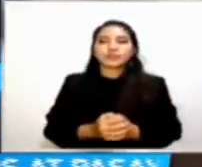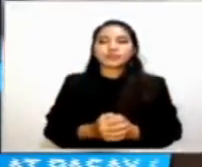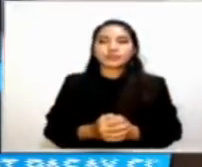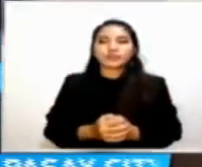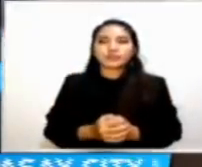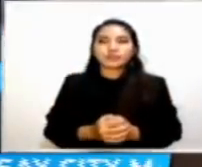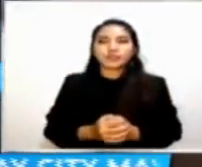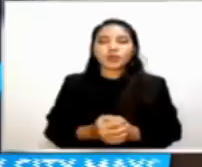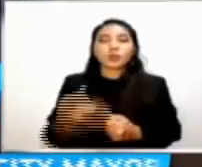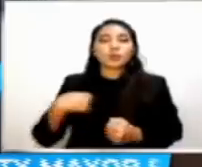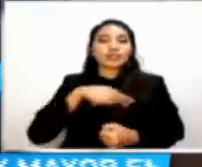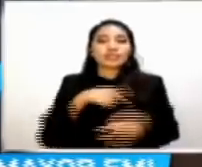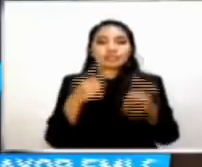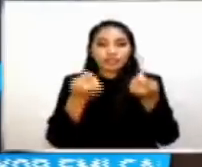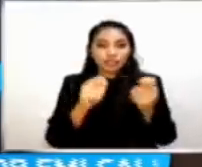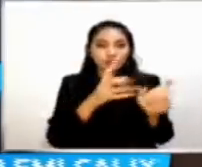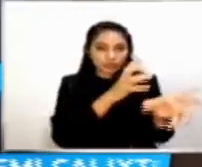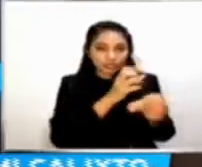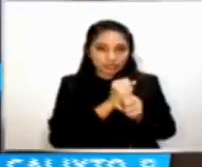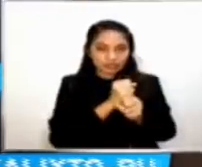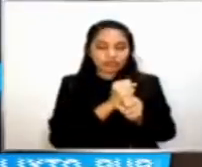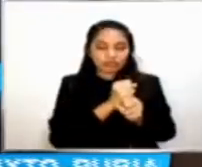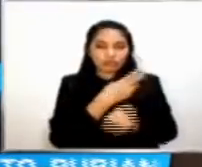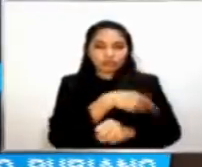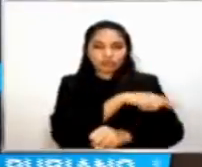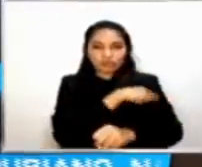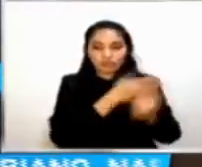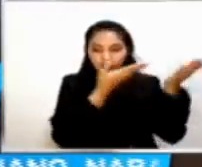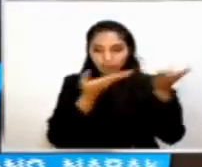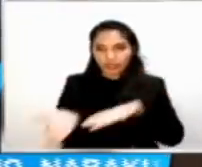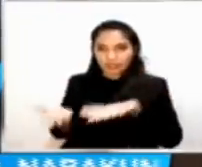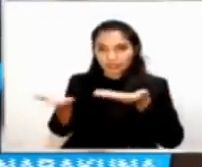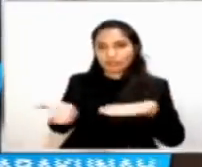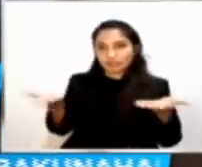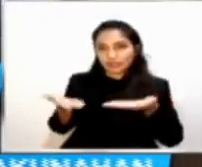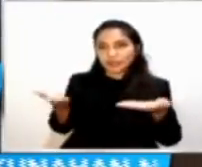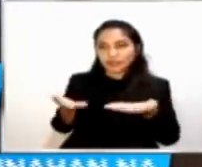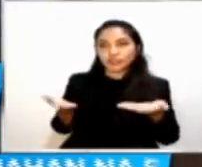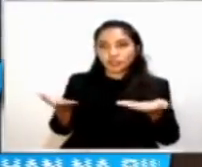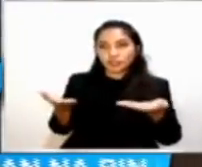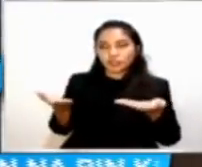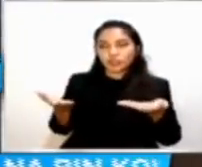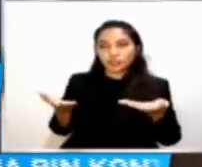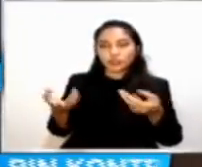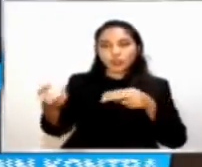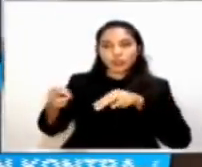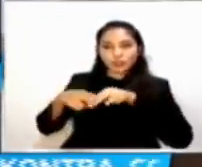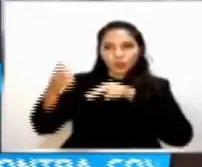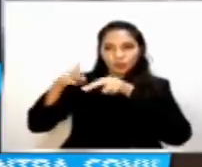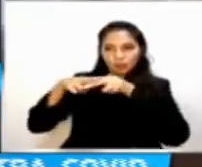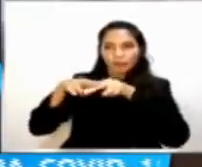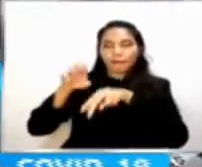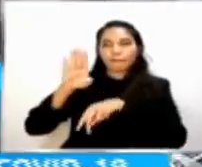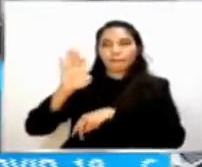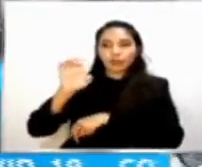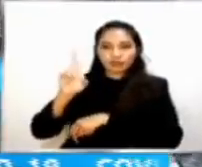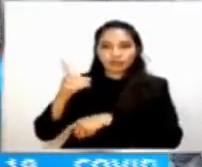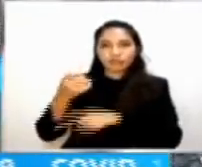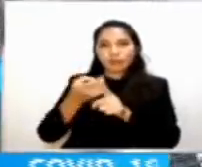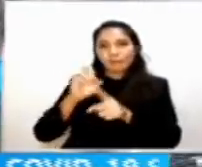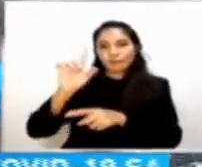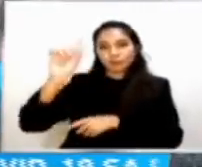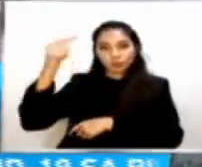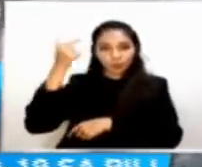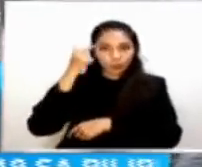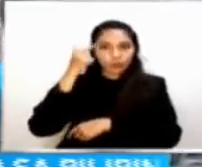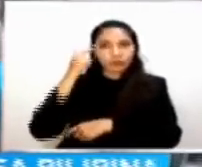and bring them here dito sa mga naitala na natin at dinadagdagan pa sana, no, itong mga beds from the local governments. At dahil